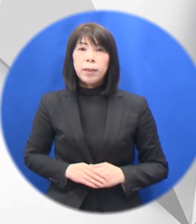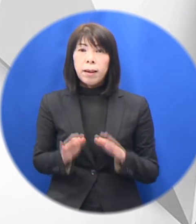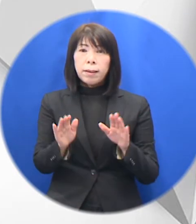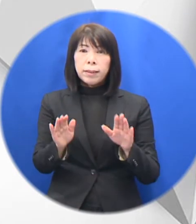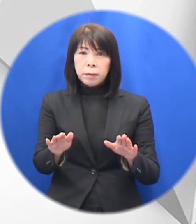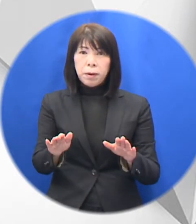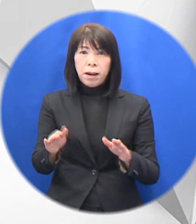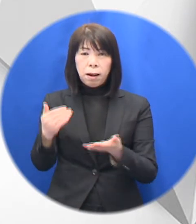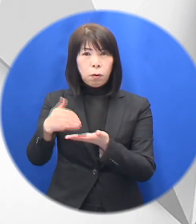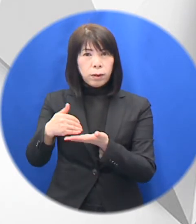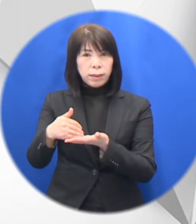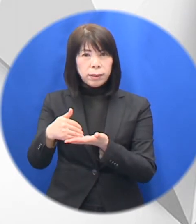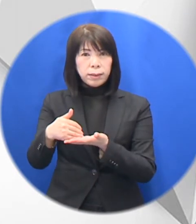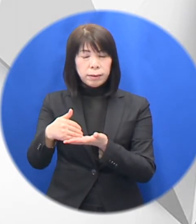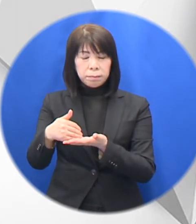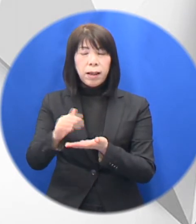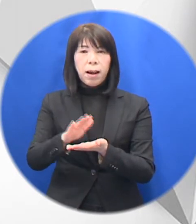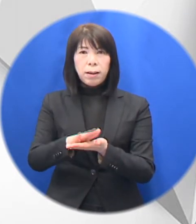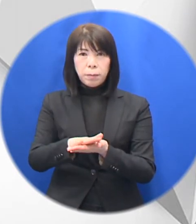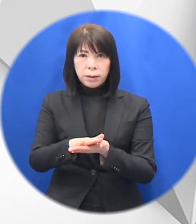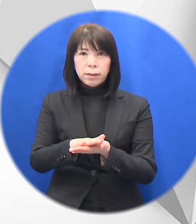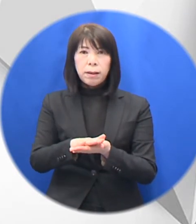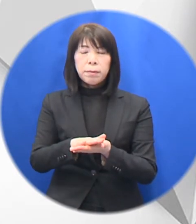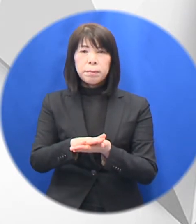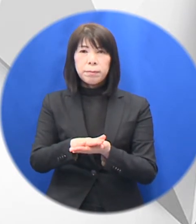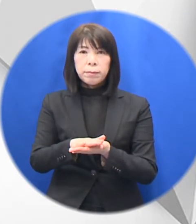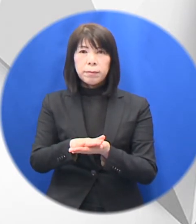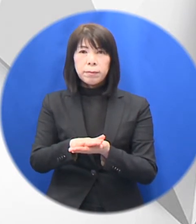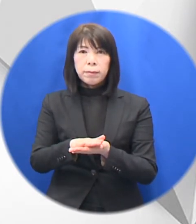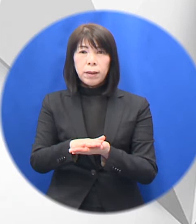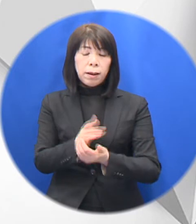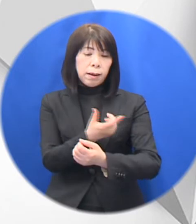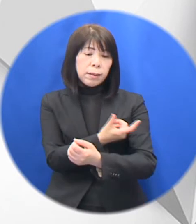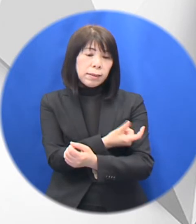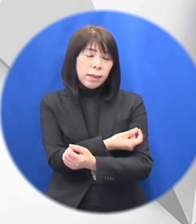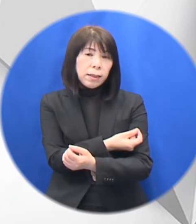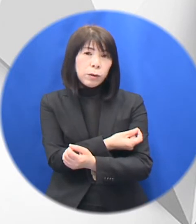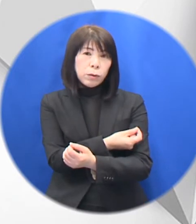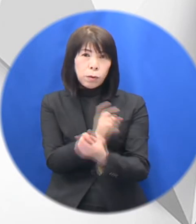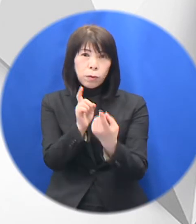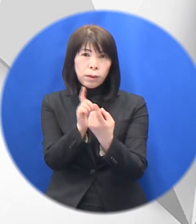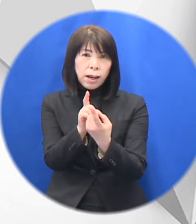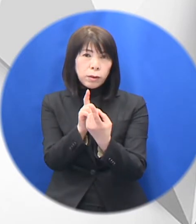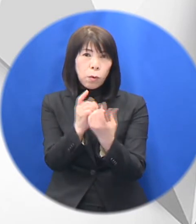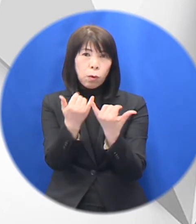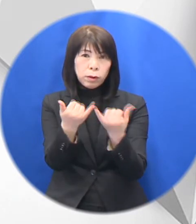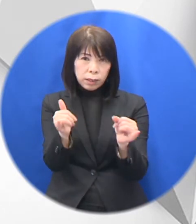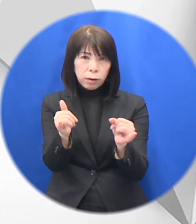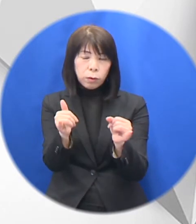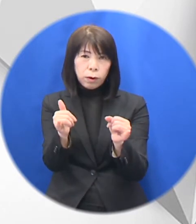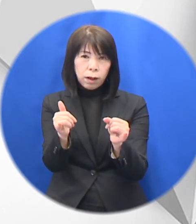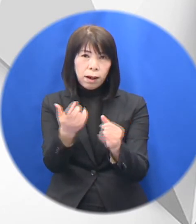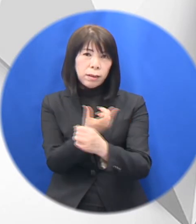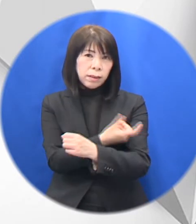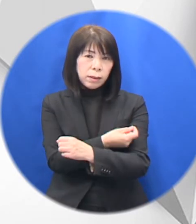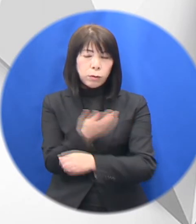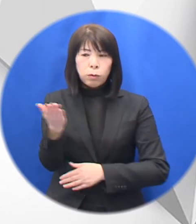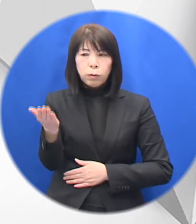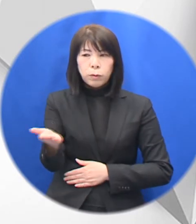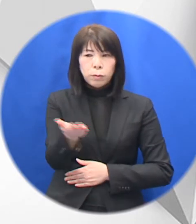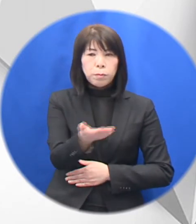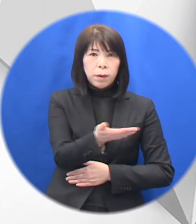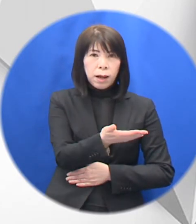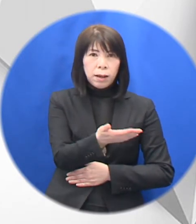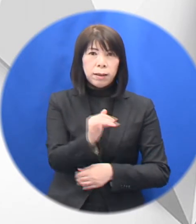今ねお話にもね出ましたけれども、接種の対象者や接種順位ですが、医